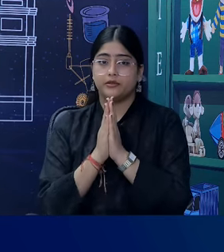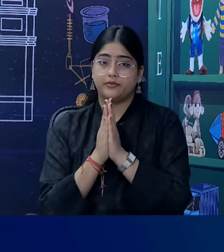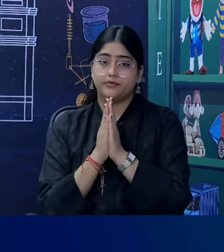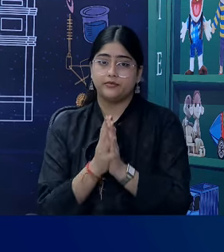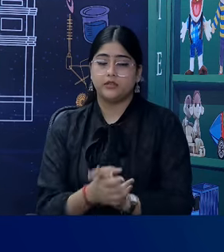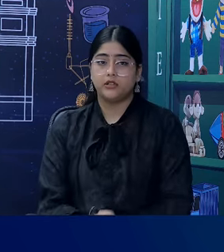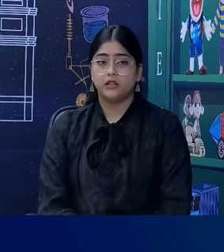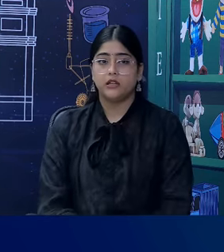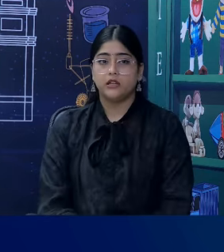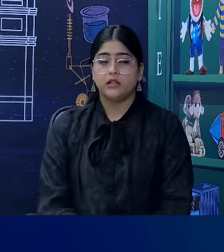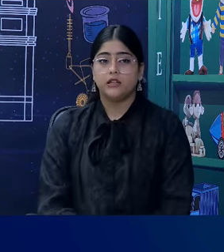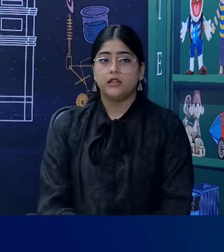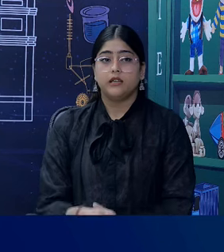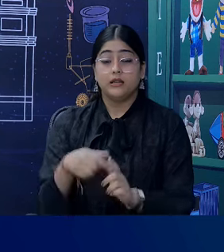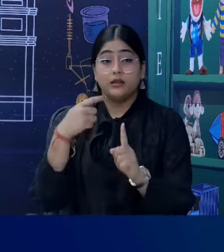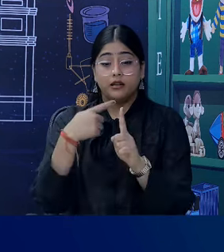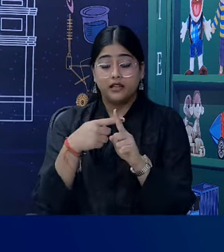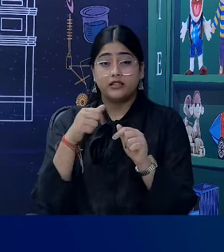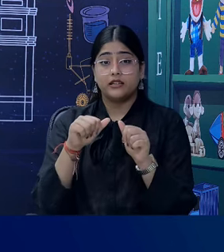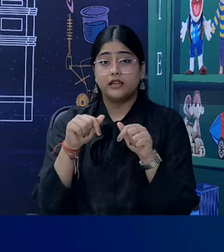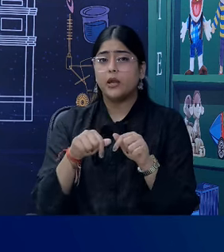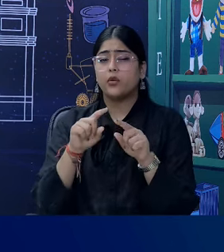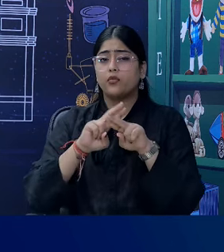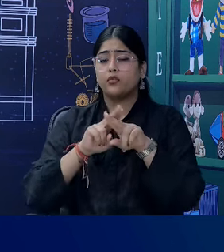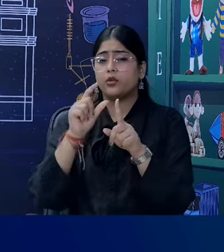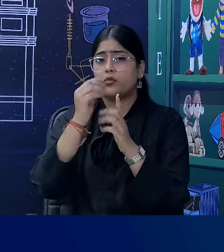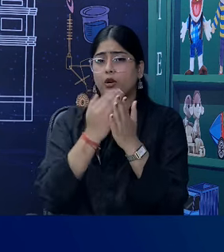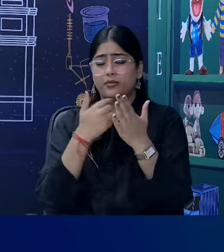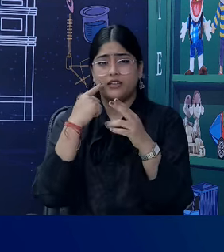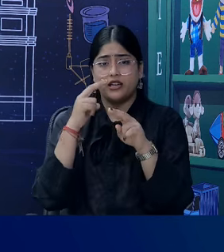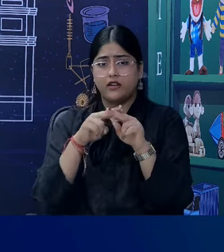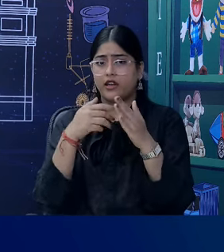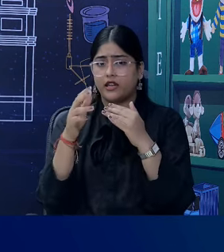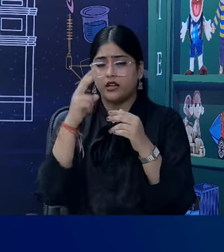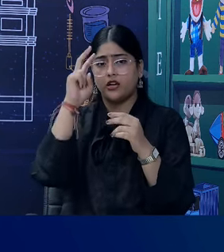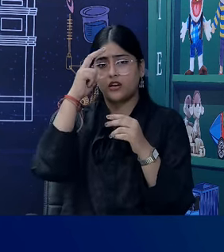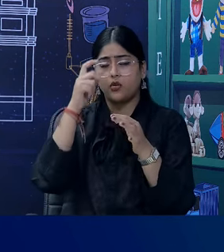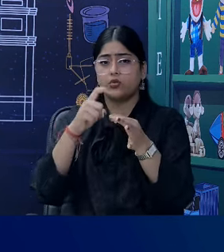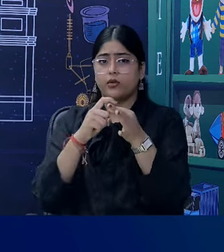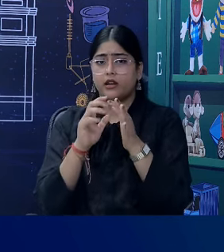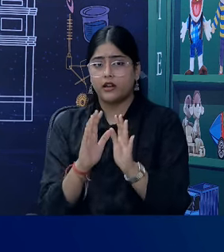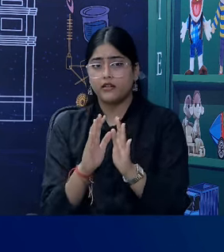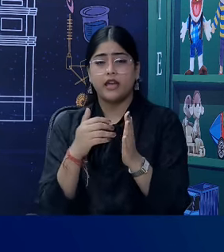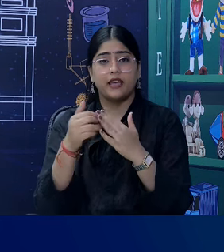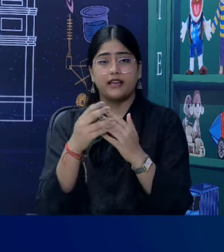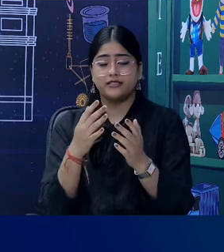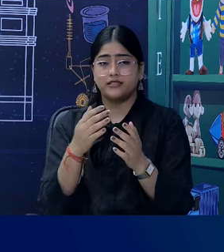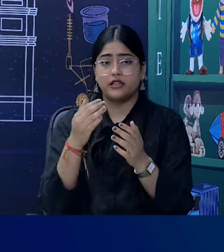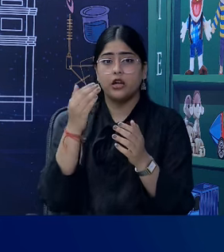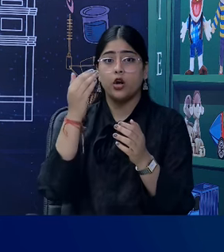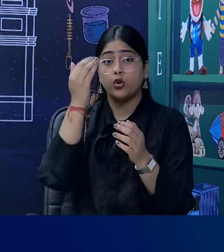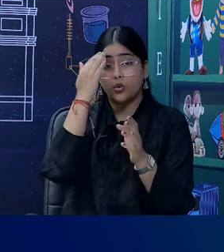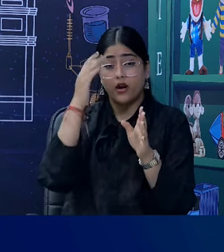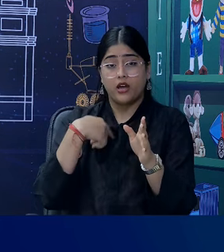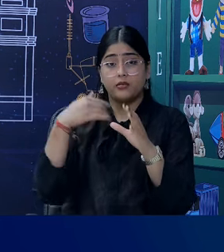है और दर्शकों इस पूरे सत्र के अंतर्गत कोई भी ऐसे सवाल हैं जो आपके जहन में आते हैं कोई भी जानकारी आप हम तक